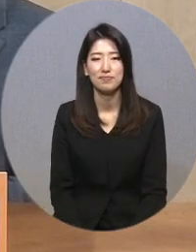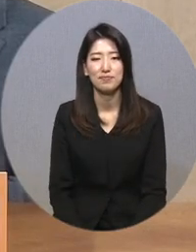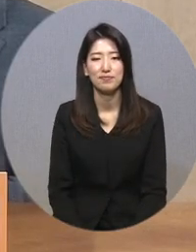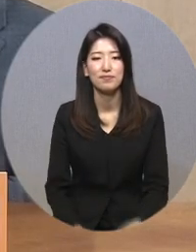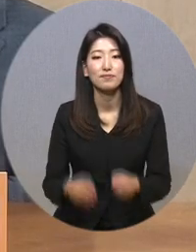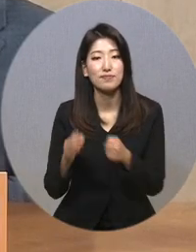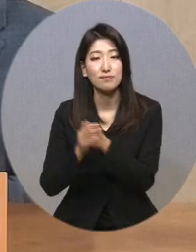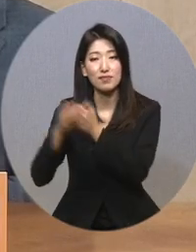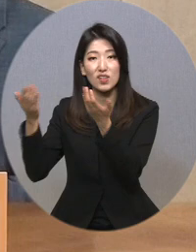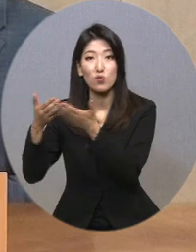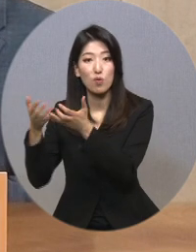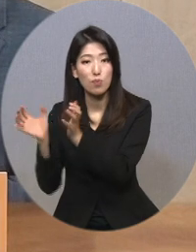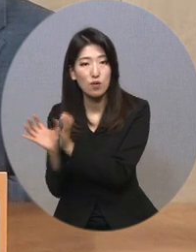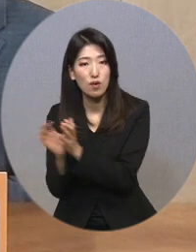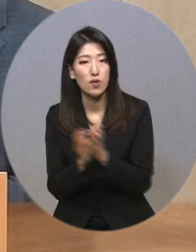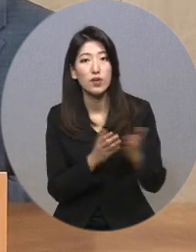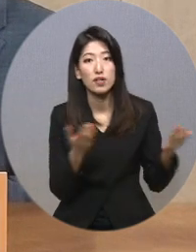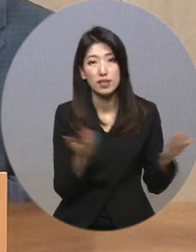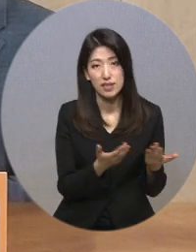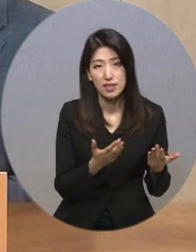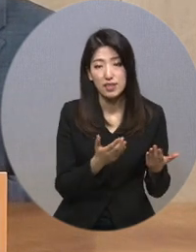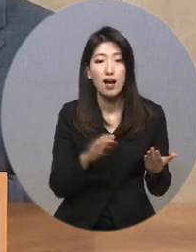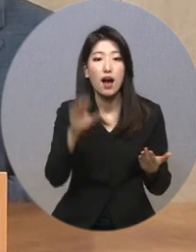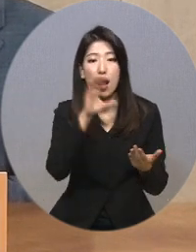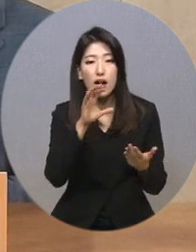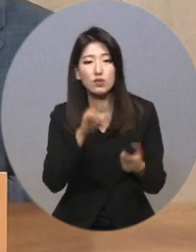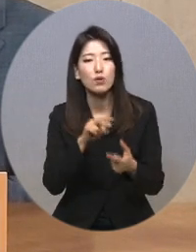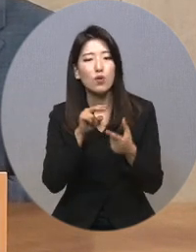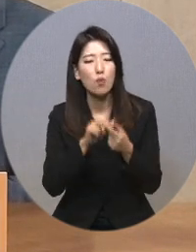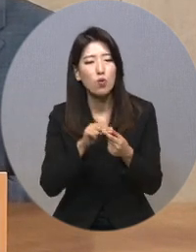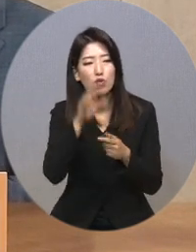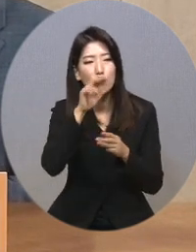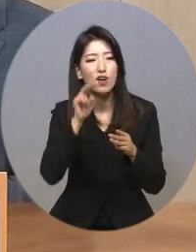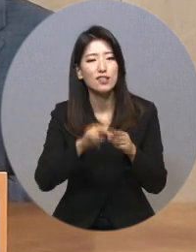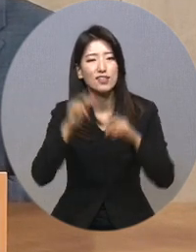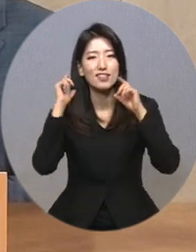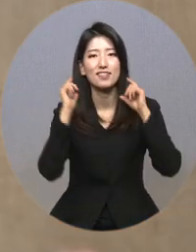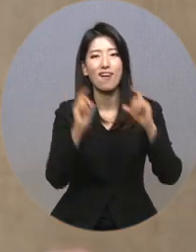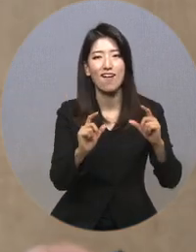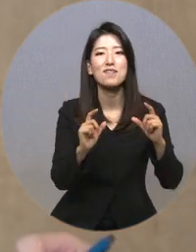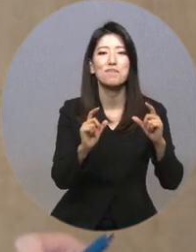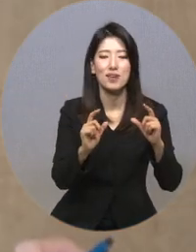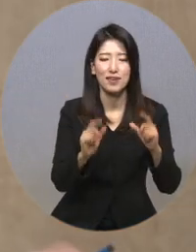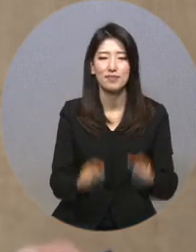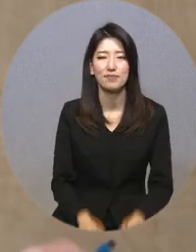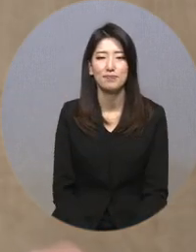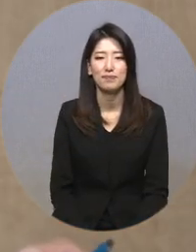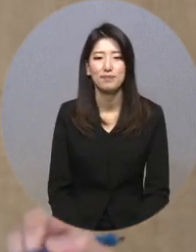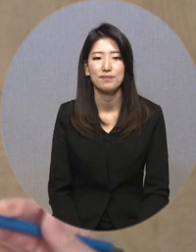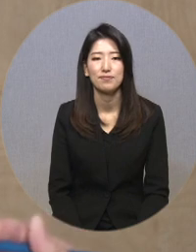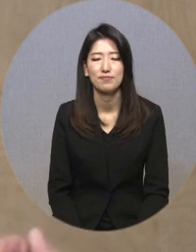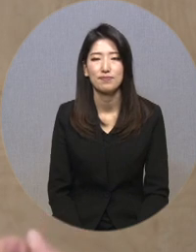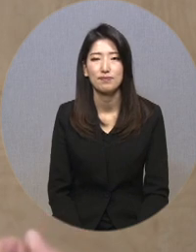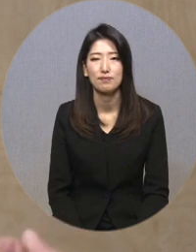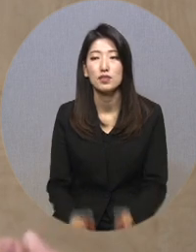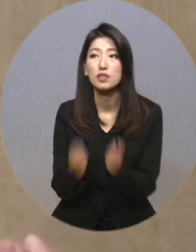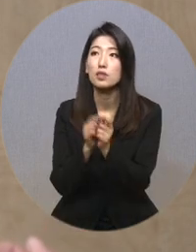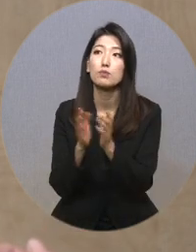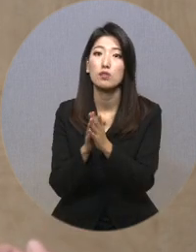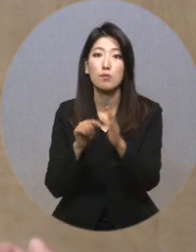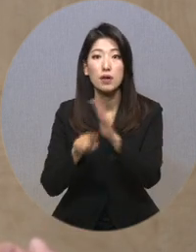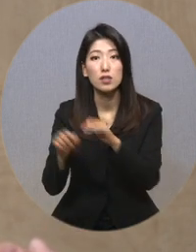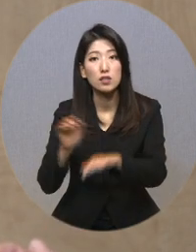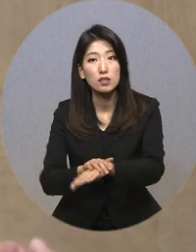노동부로부터 일학습 공동훈련센터를 지정을 받고 받아서 운영하고 있습니다. 현장 실무 인력 연수는 뭐 대표적인 것이